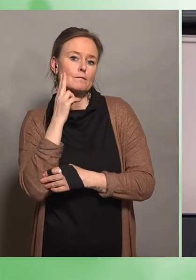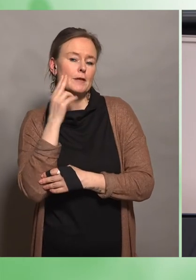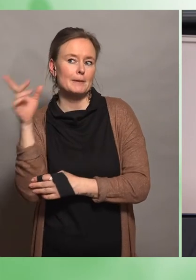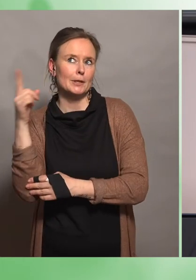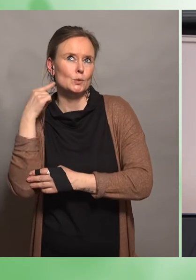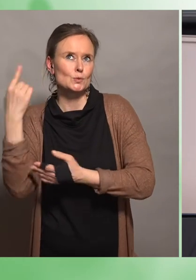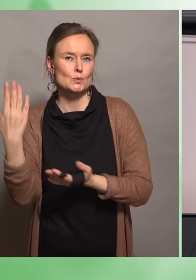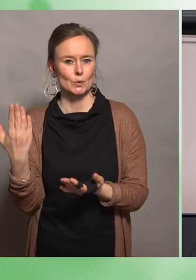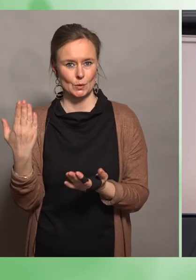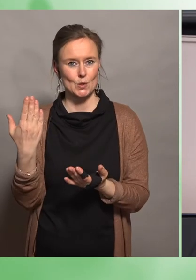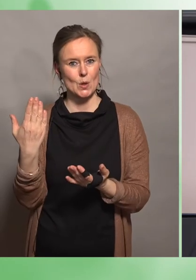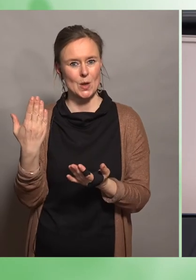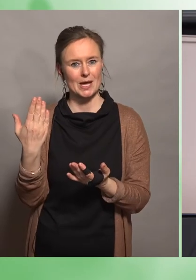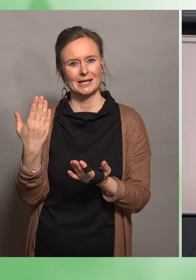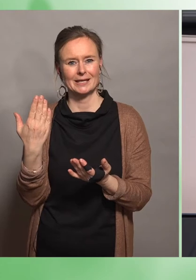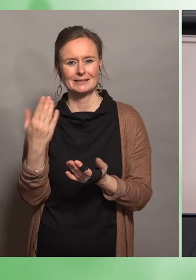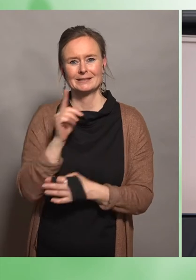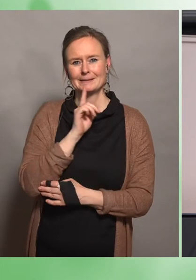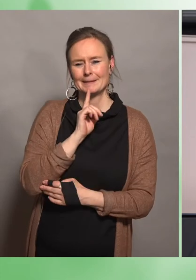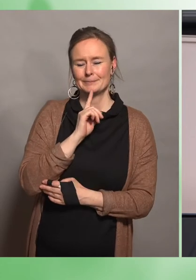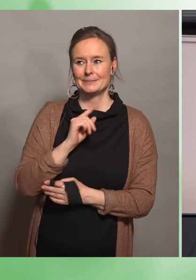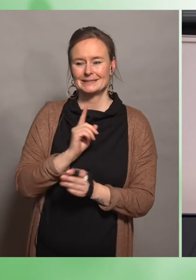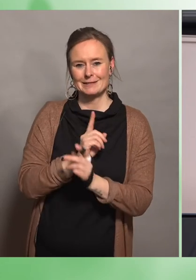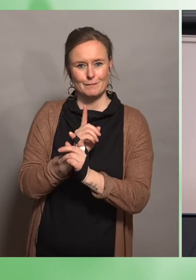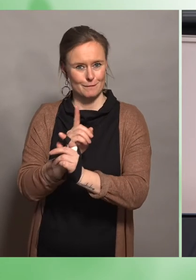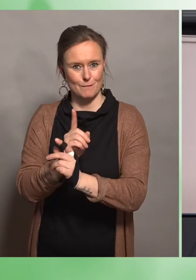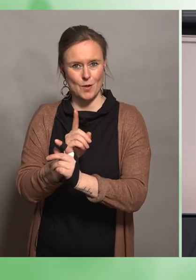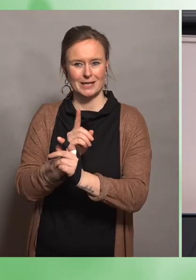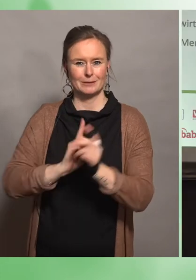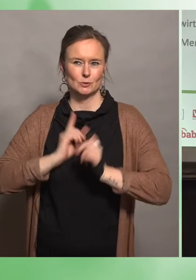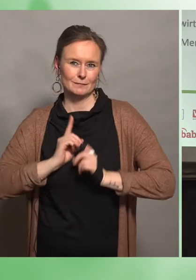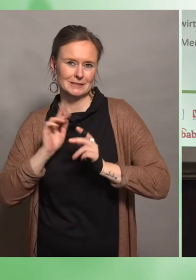mitgeben, falls da jemand zuhört und nur ein bisschen zögerlich ist, aber doch schon motiviert?